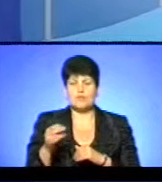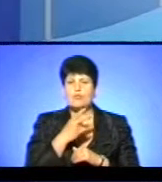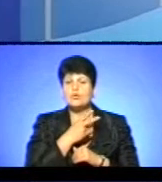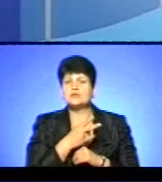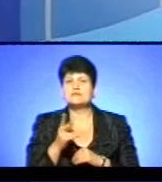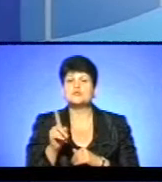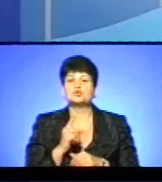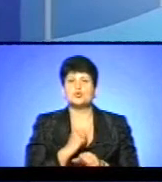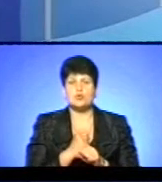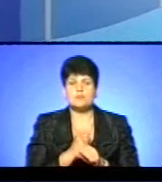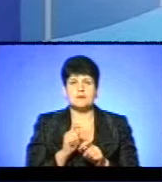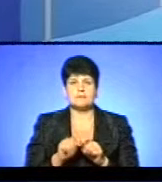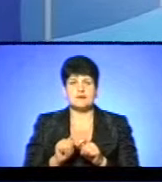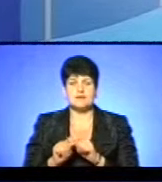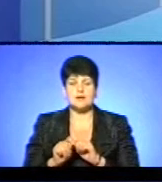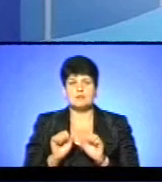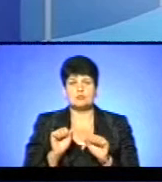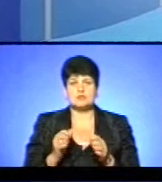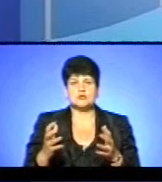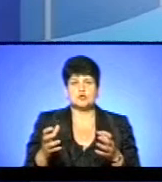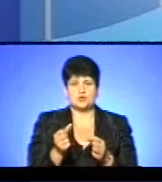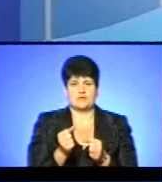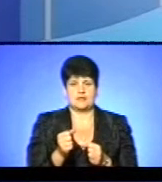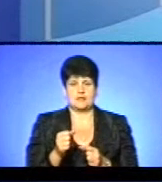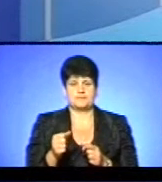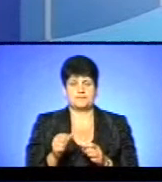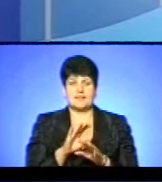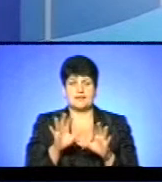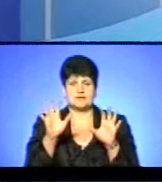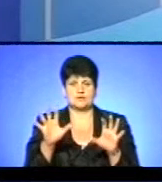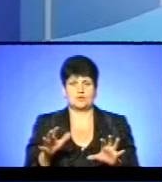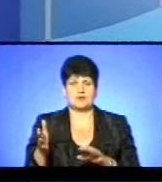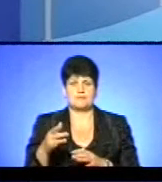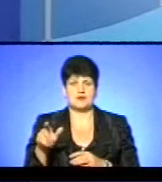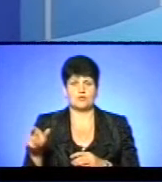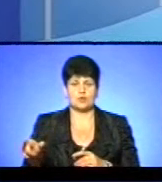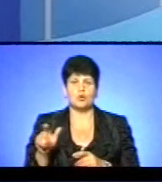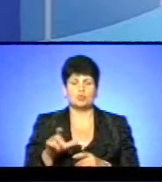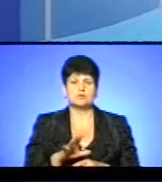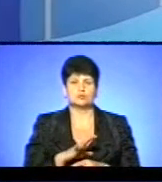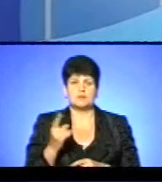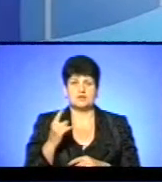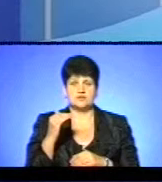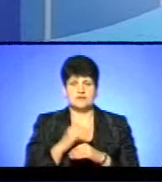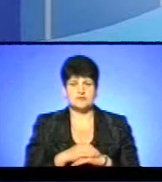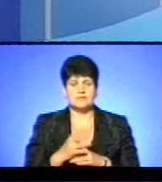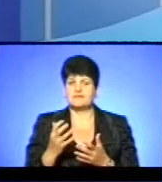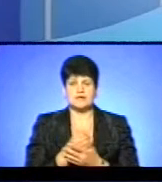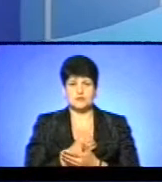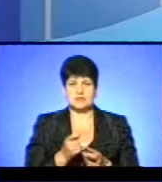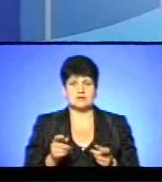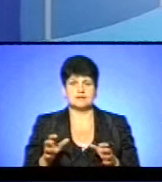що робиться, промоніторити, ну і по можливості зловити браконьєрів. Перший вечір ми виїхали, люди на воді були, нам не вдалося їх затримати,